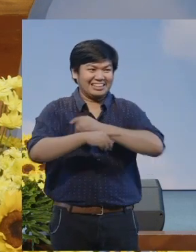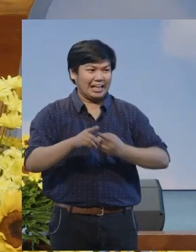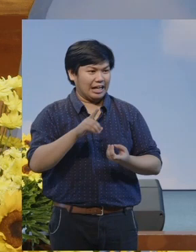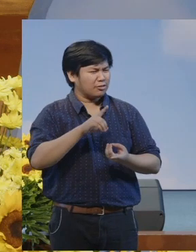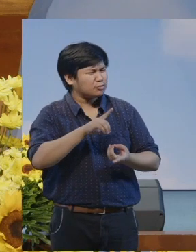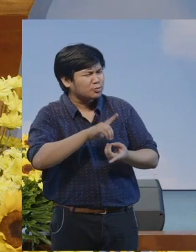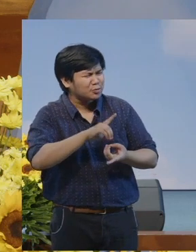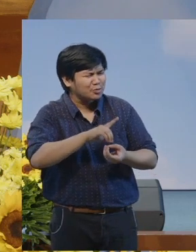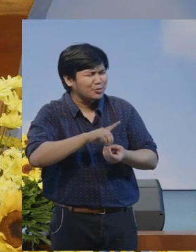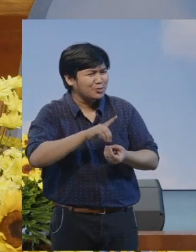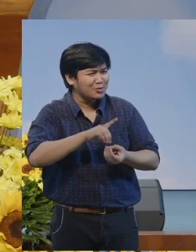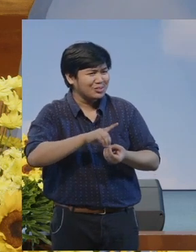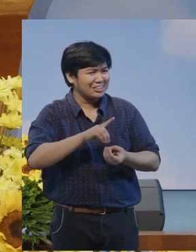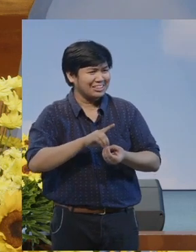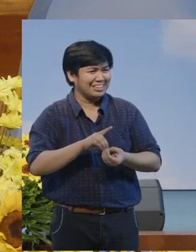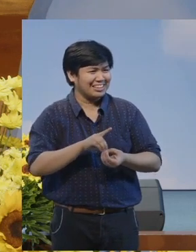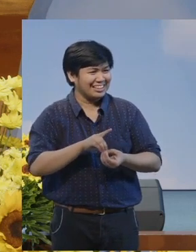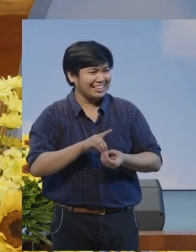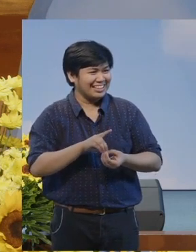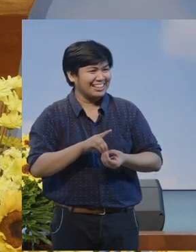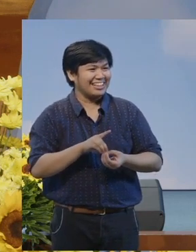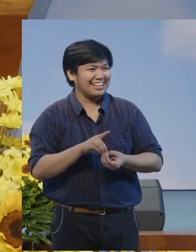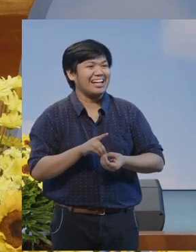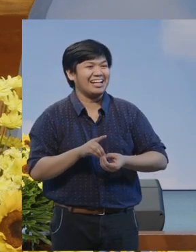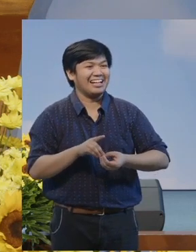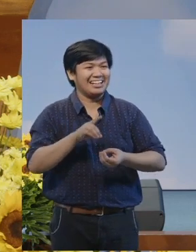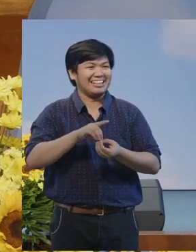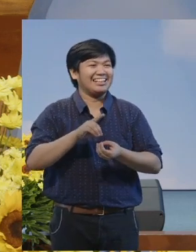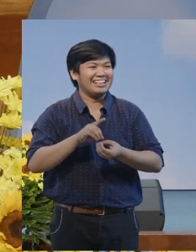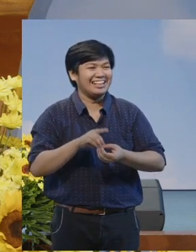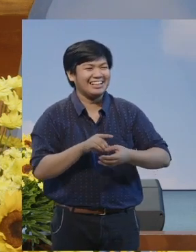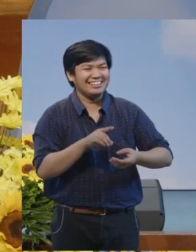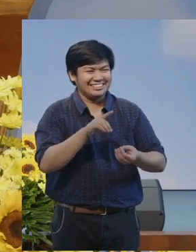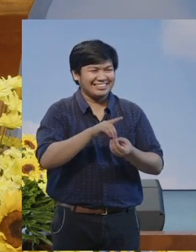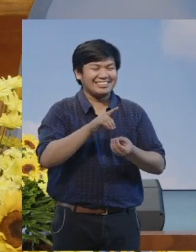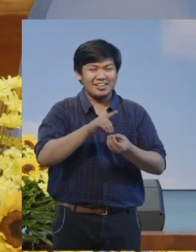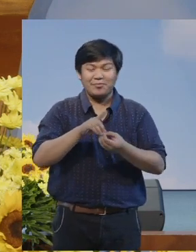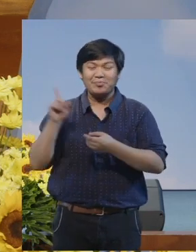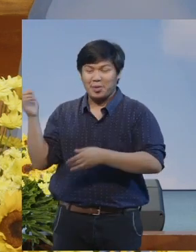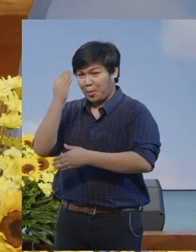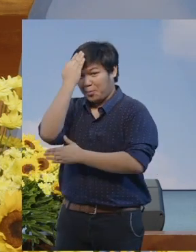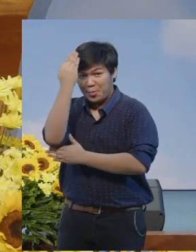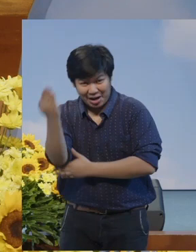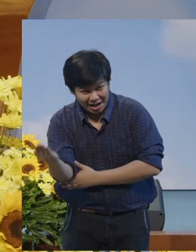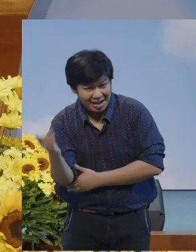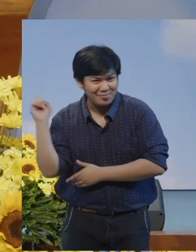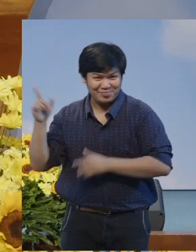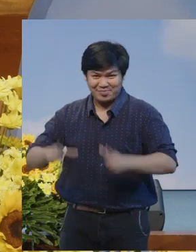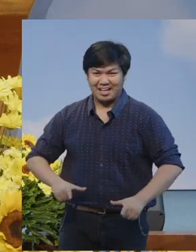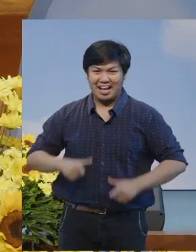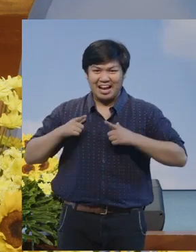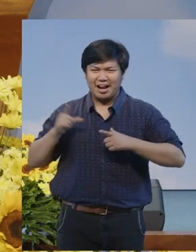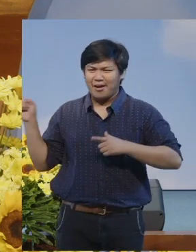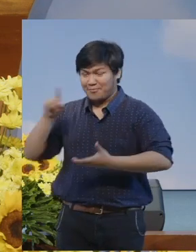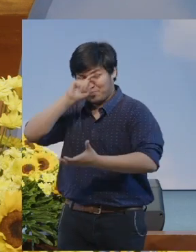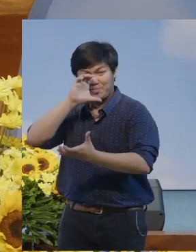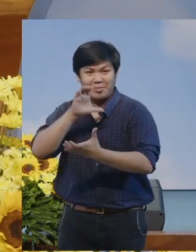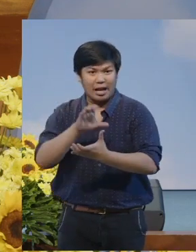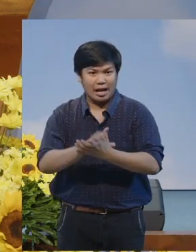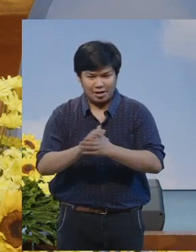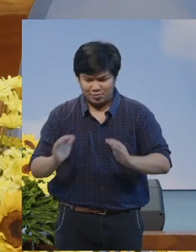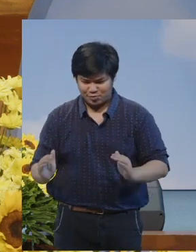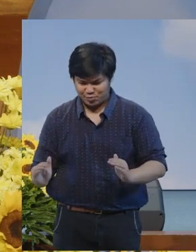aming bakod, sa aming bahay sa Malolos, sa Bulacan, meron pong isang